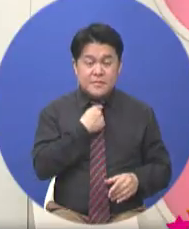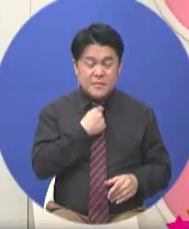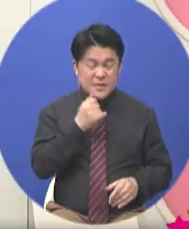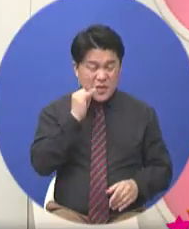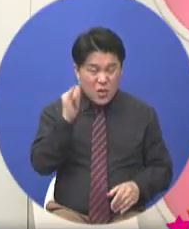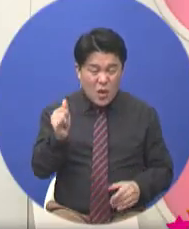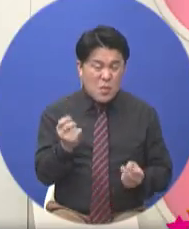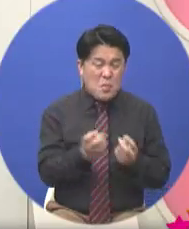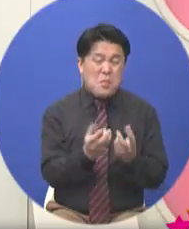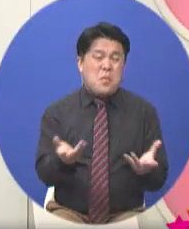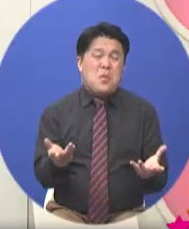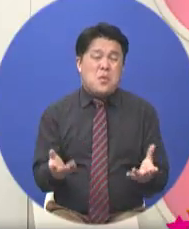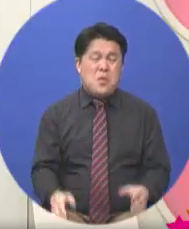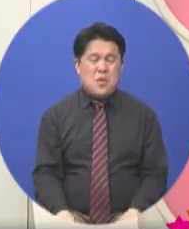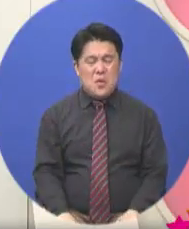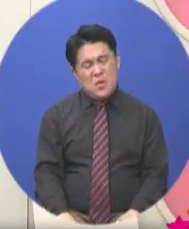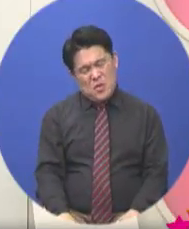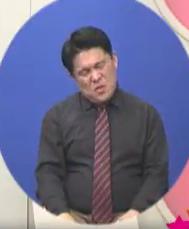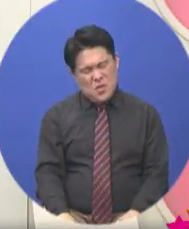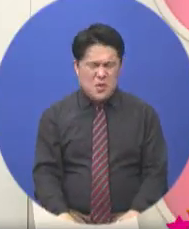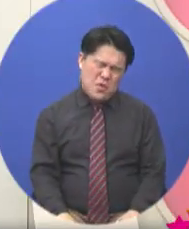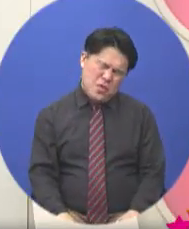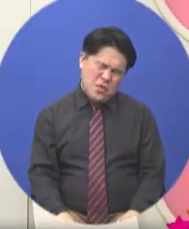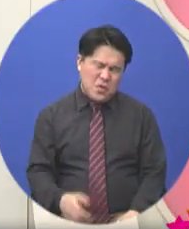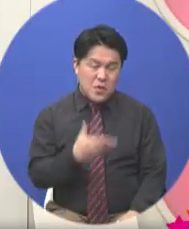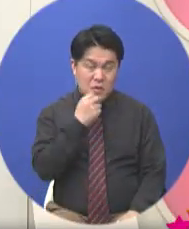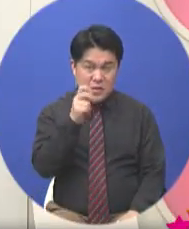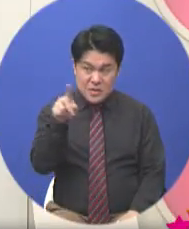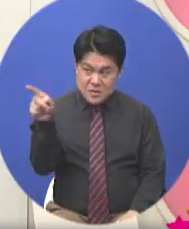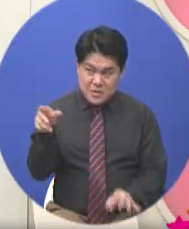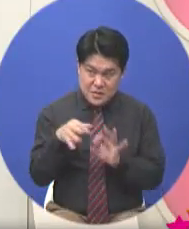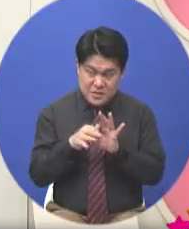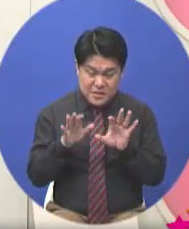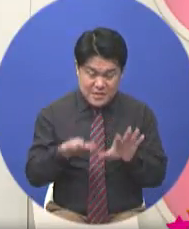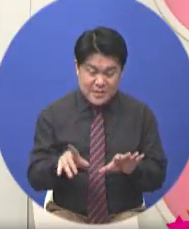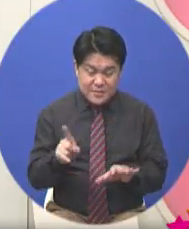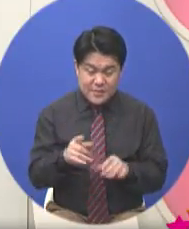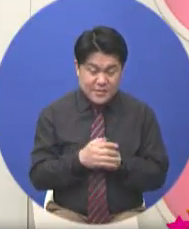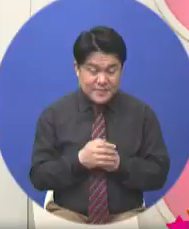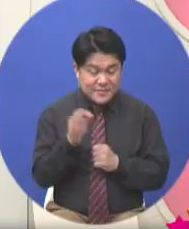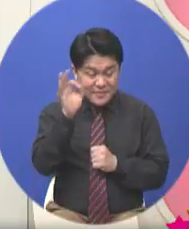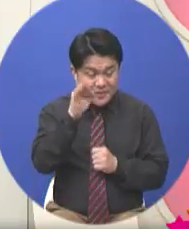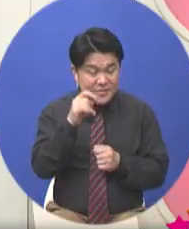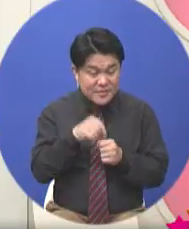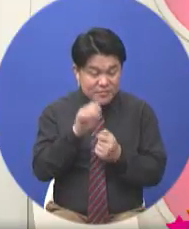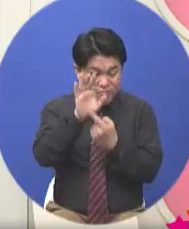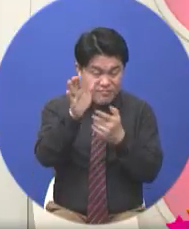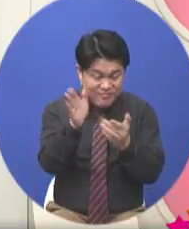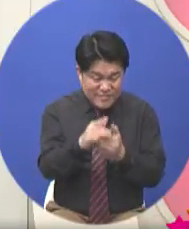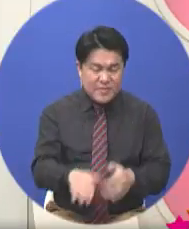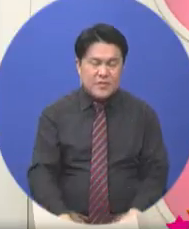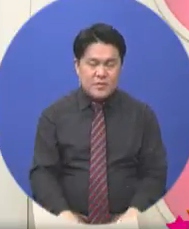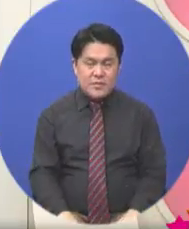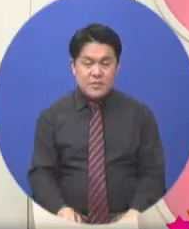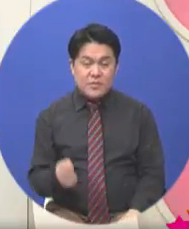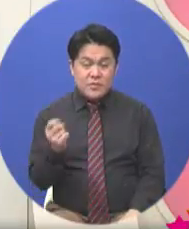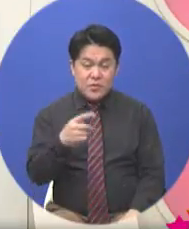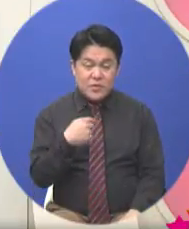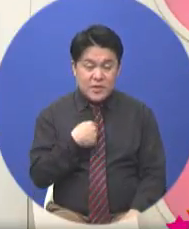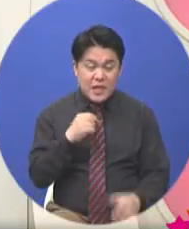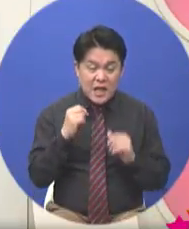연락을 어떻게 할 수가 없어서 네. 복지TV 통해서 지금 한번 해봤습니다. 자, 네. 특별히 우리